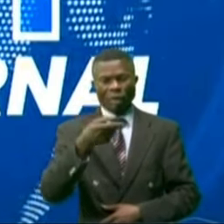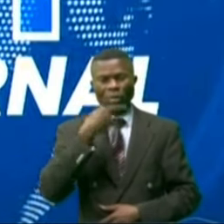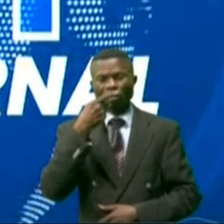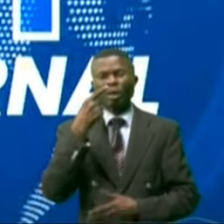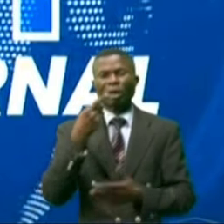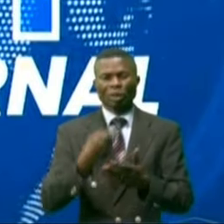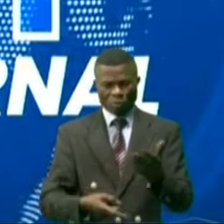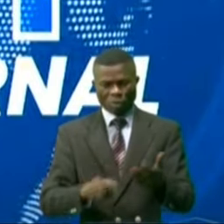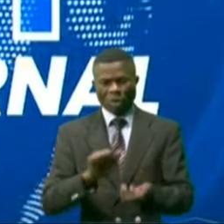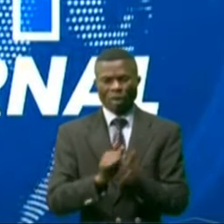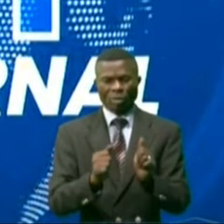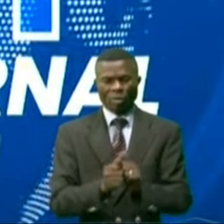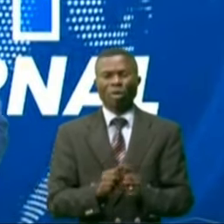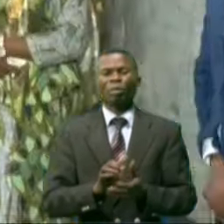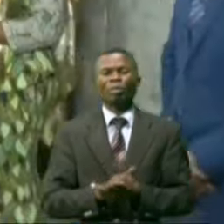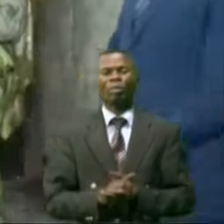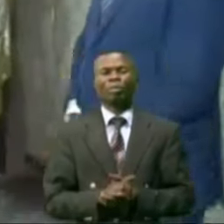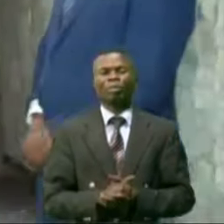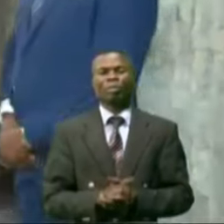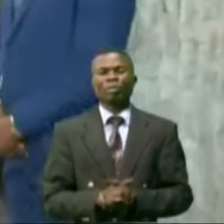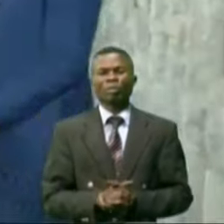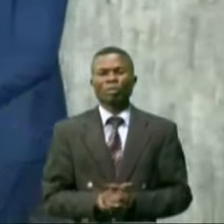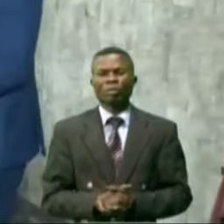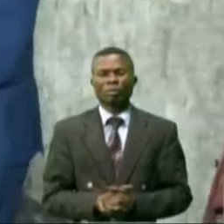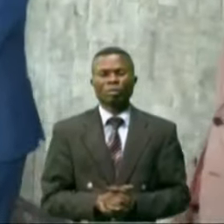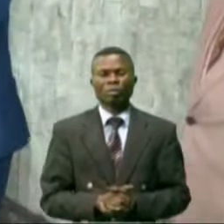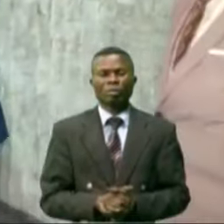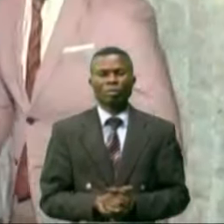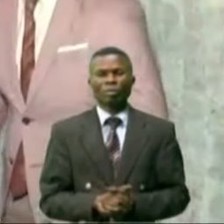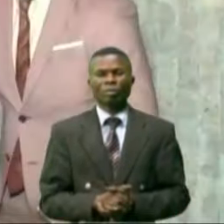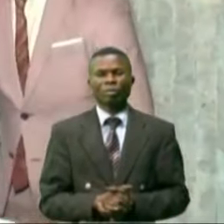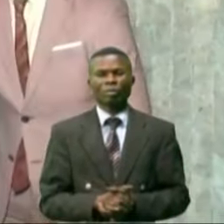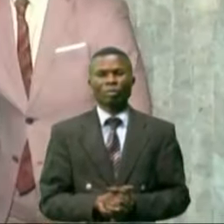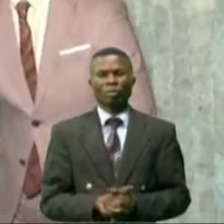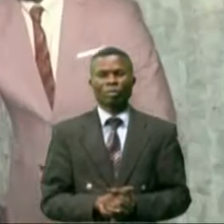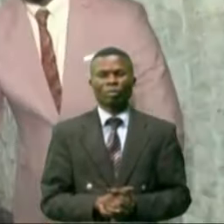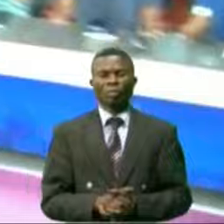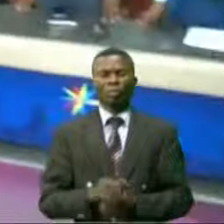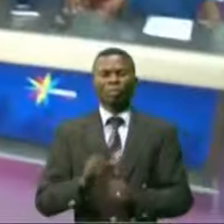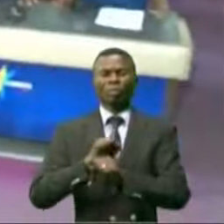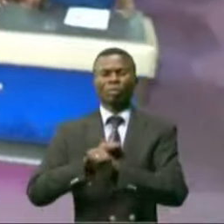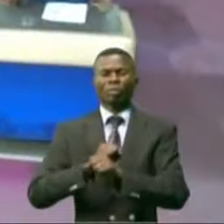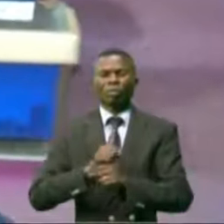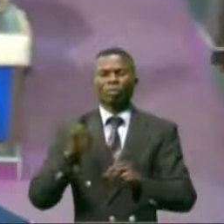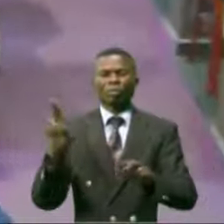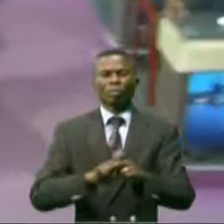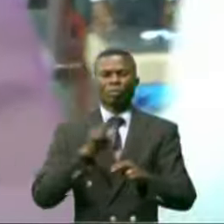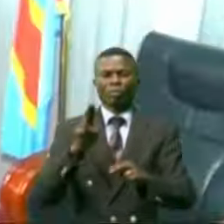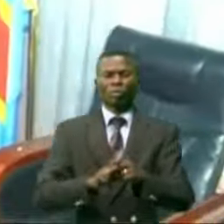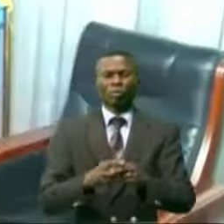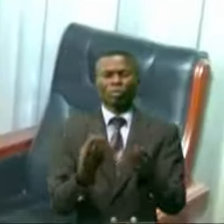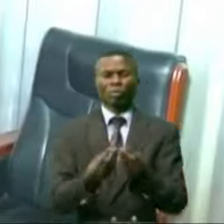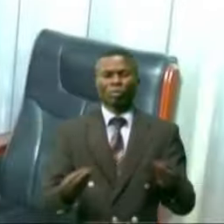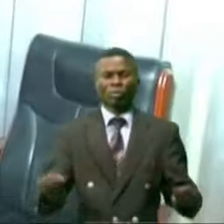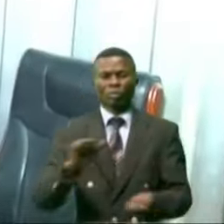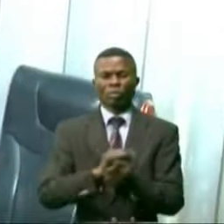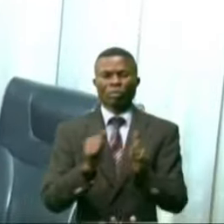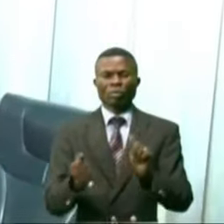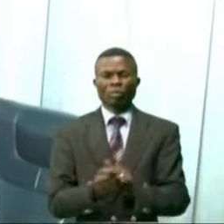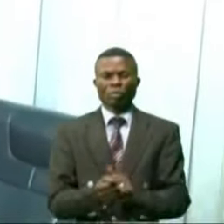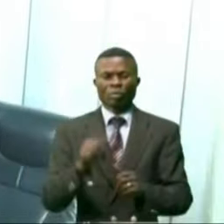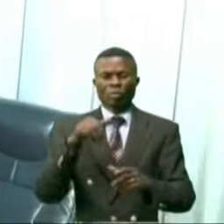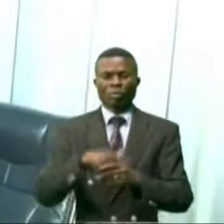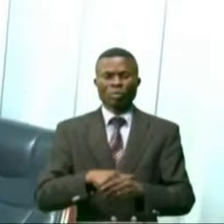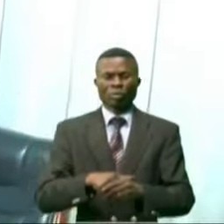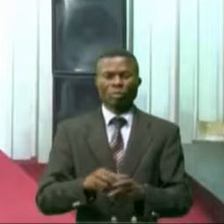Kenina et Moki Maluma. Il a fait du dialogue social son mot de gestion pour la résolution de tout problème au sein